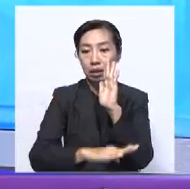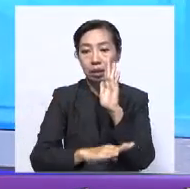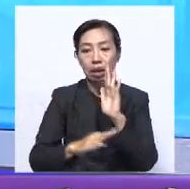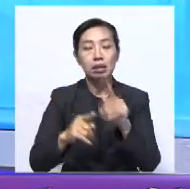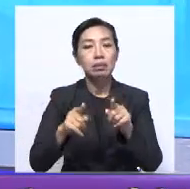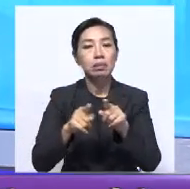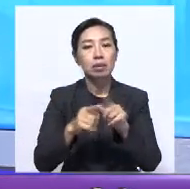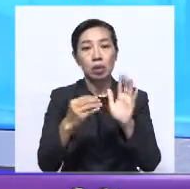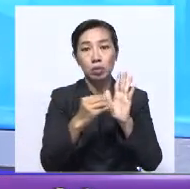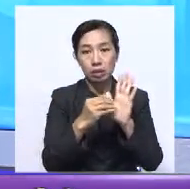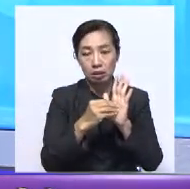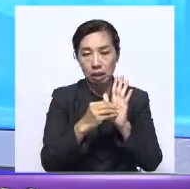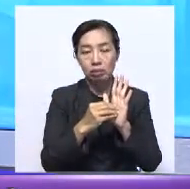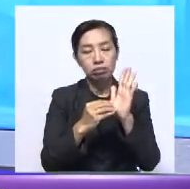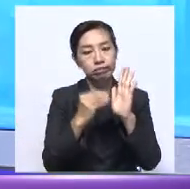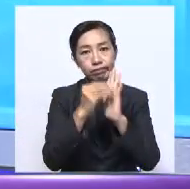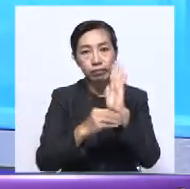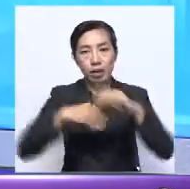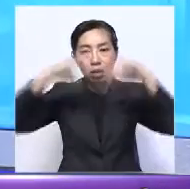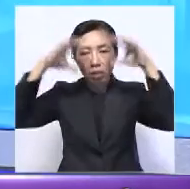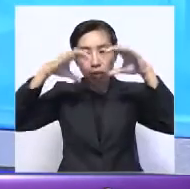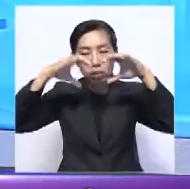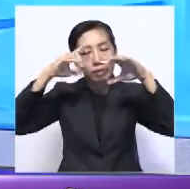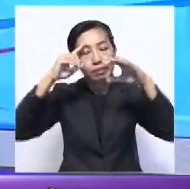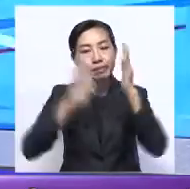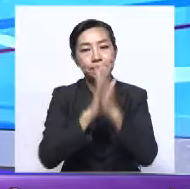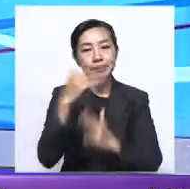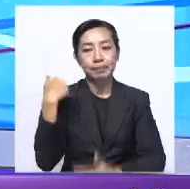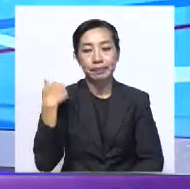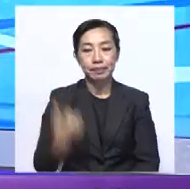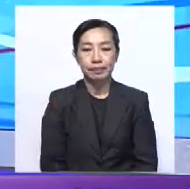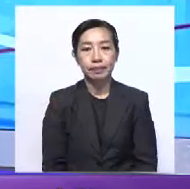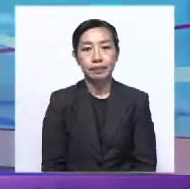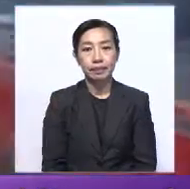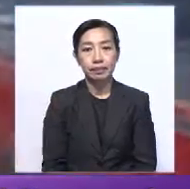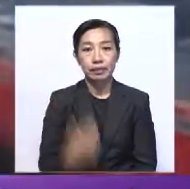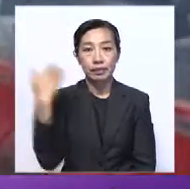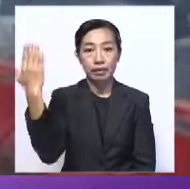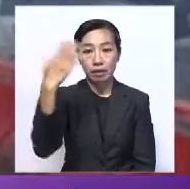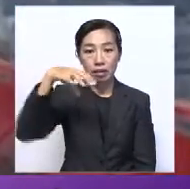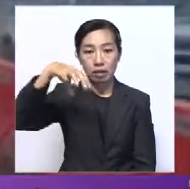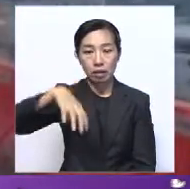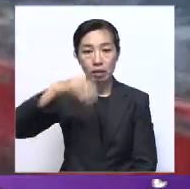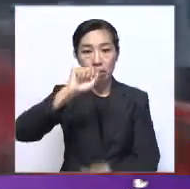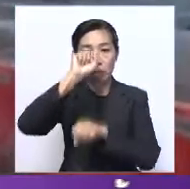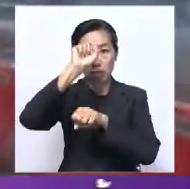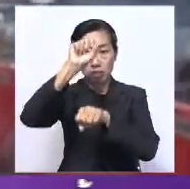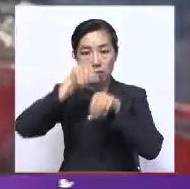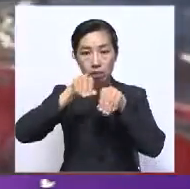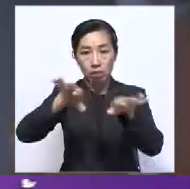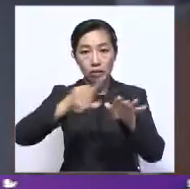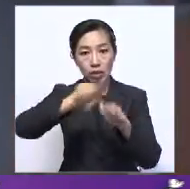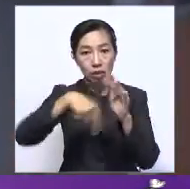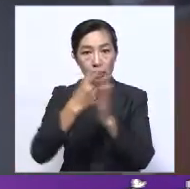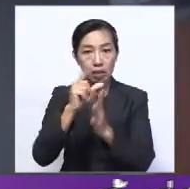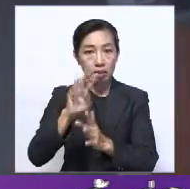รวมทั้งกรุงเทพมหานครและปริมณฑลมีฝนกระจายค่ะกรมอุตุนิยมวิทยานะคะพยากรณ์อากาศ24ชั่วโมงข้